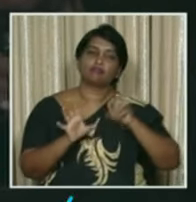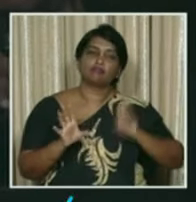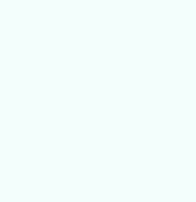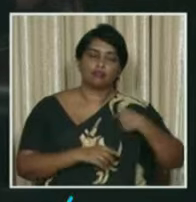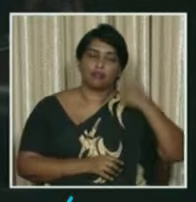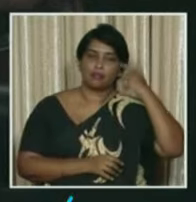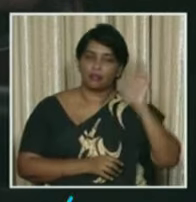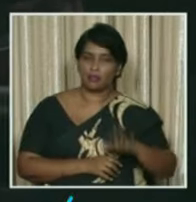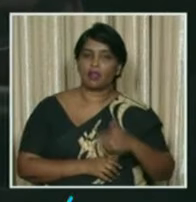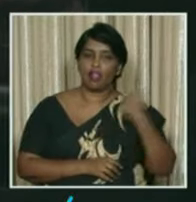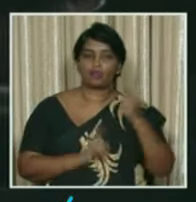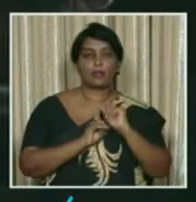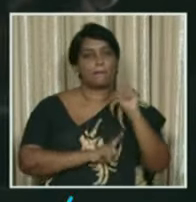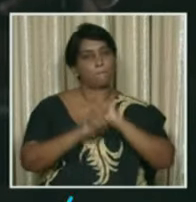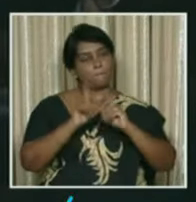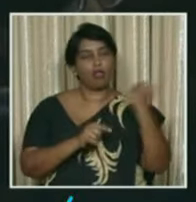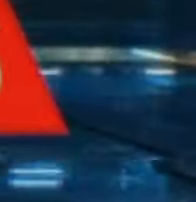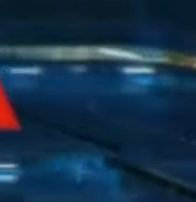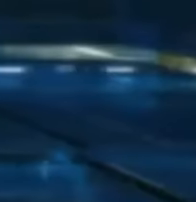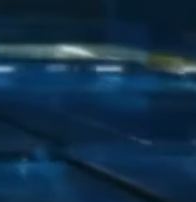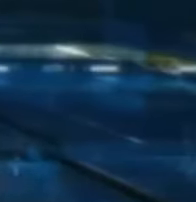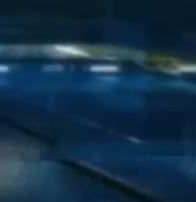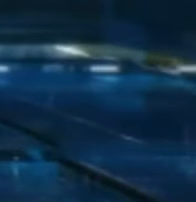වෙනවා ගරු කතානායකතුමනි. අලුත් පාර්ලිමේන්තුවක් තියන්න මෙතිවරණයක් තියන්න